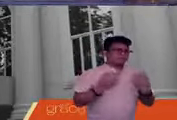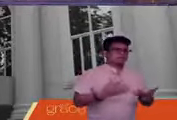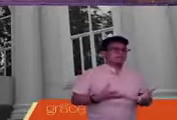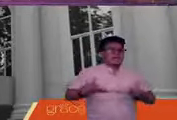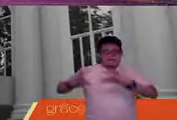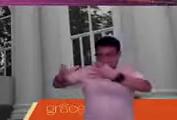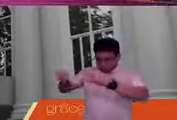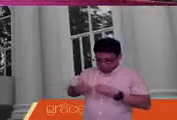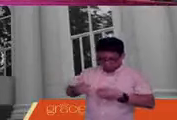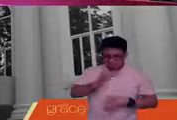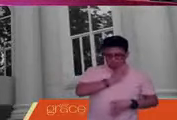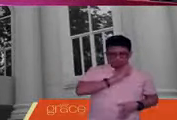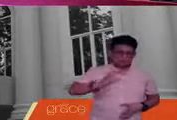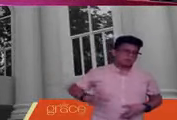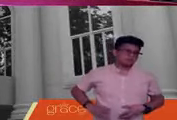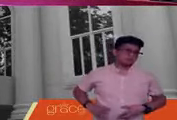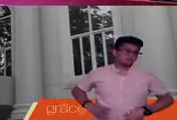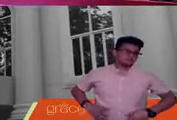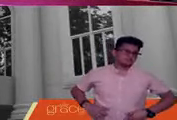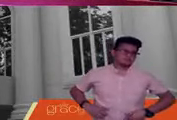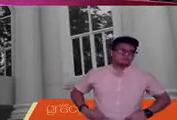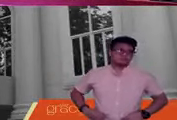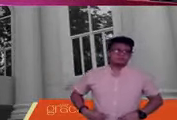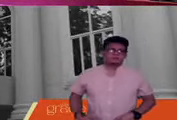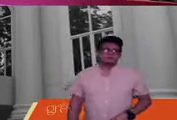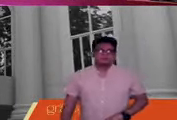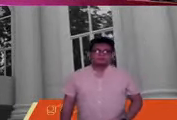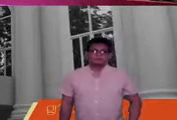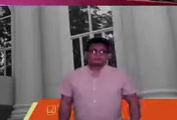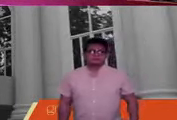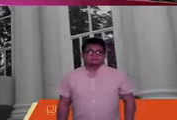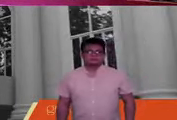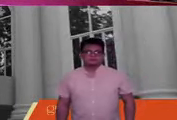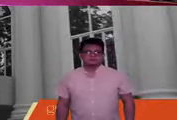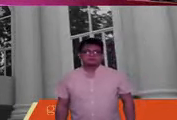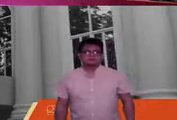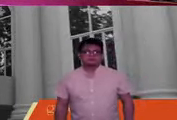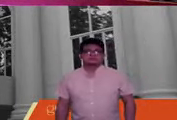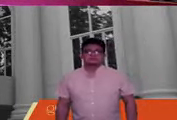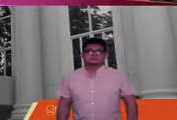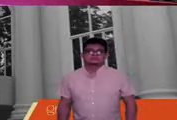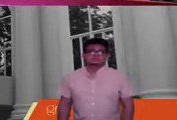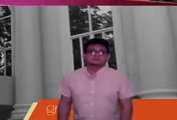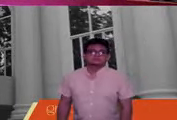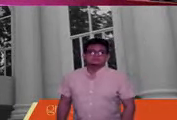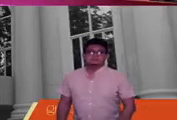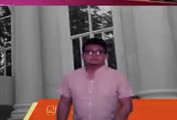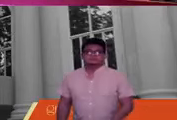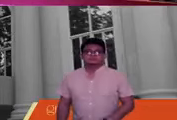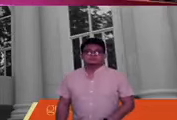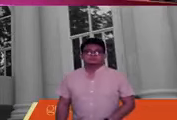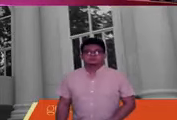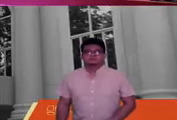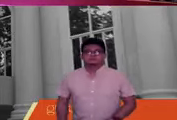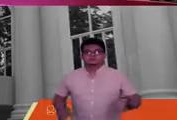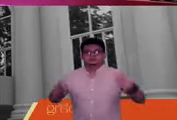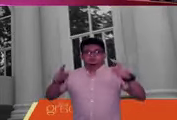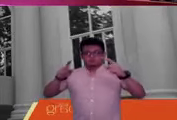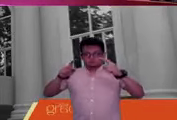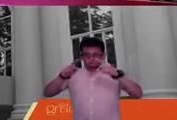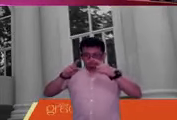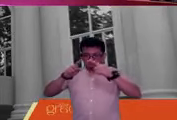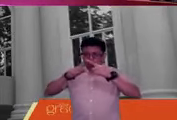him. Nga nung Batman, because not all will believe. Dili tanan mo dawat. Mauna nga